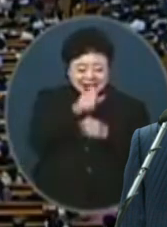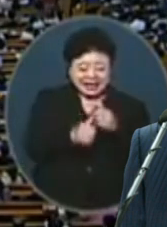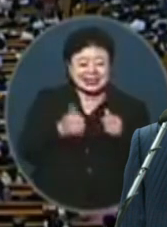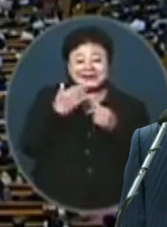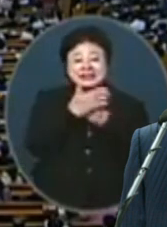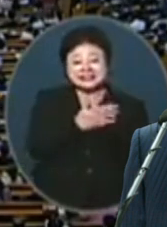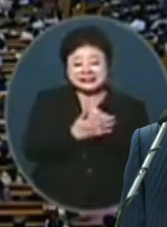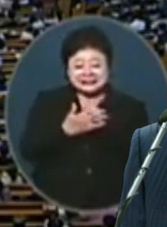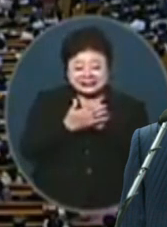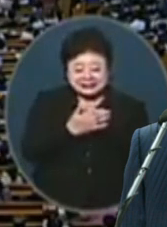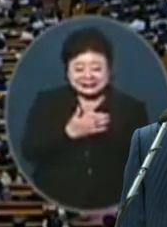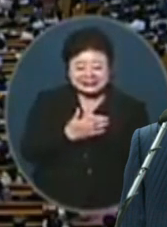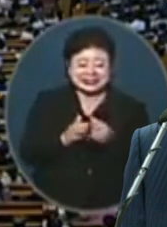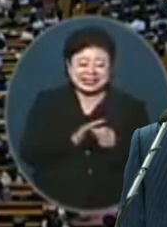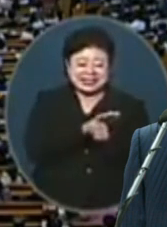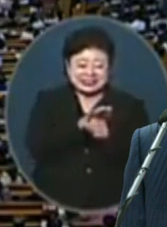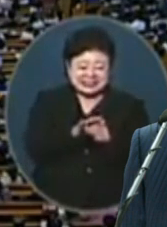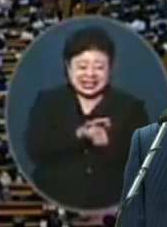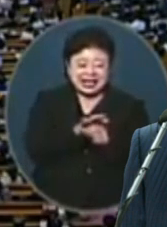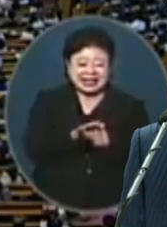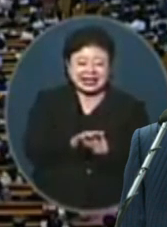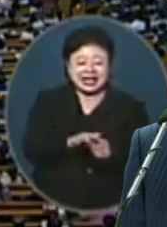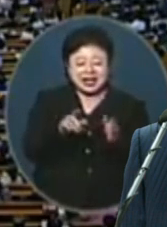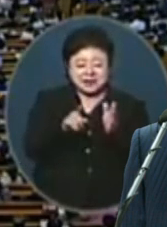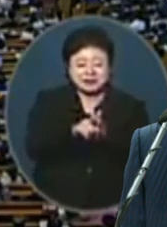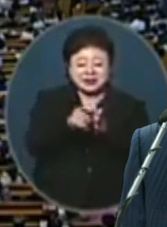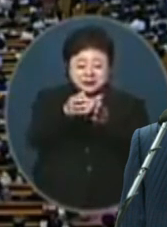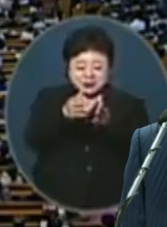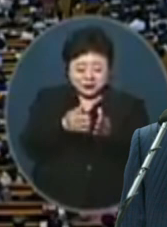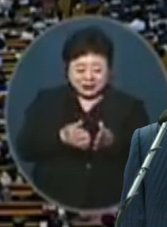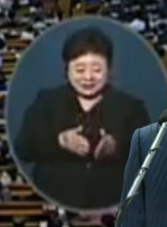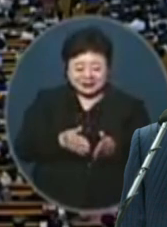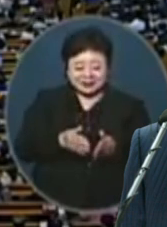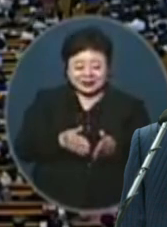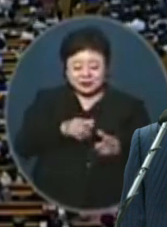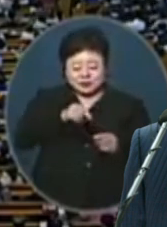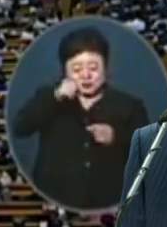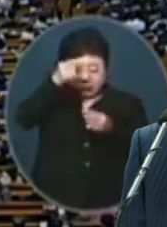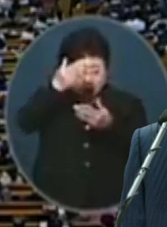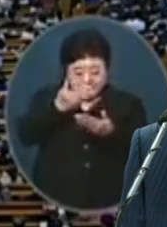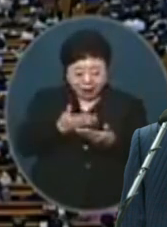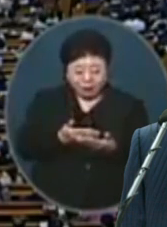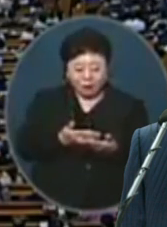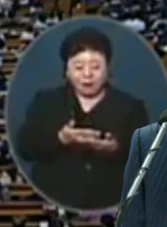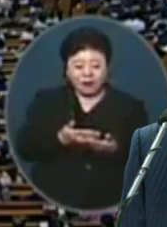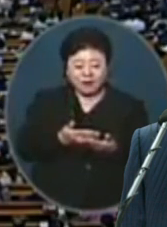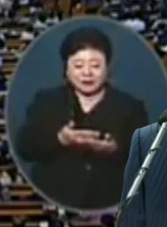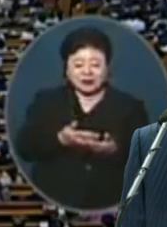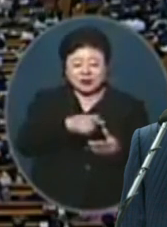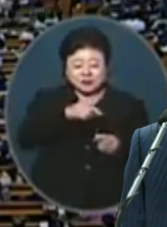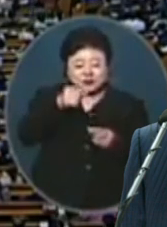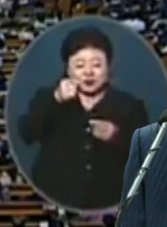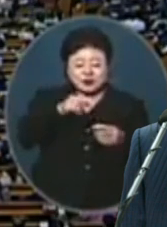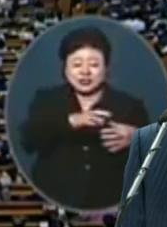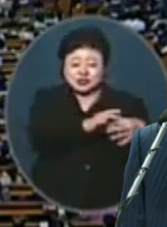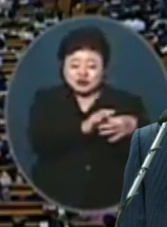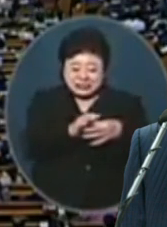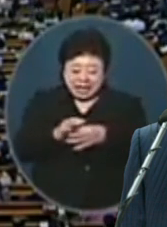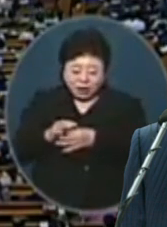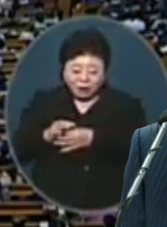은혜, 사랑 그리고 우리들의 믿음을 통해 구원을 받고 구원을 유지하고